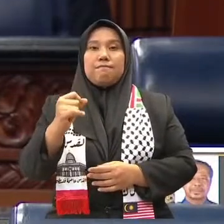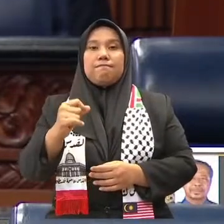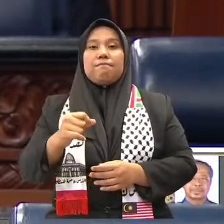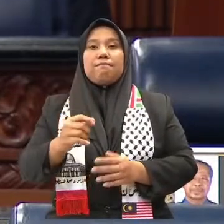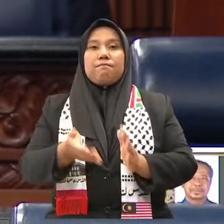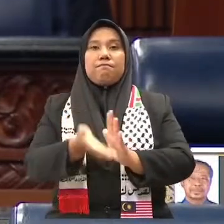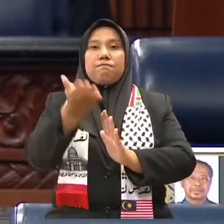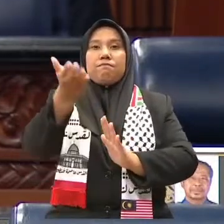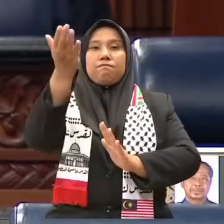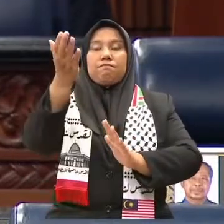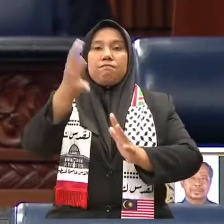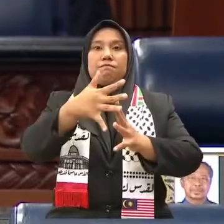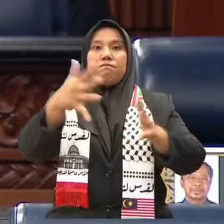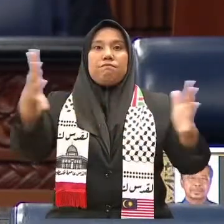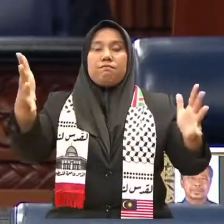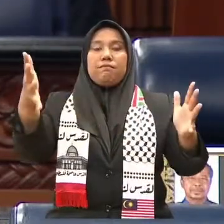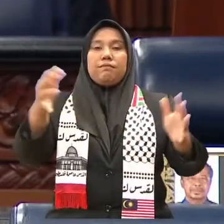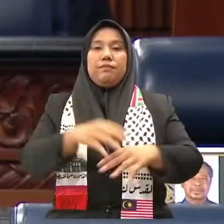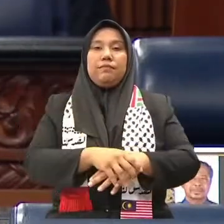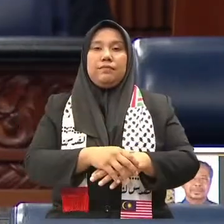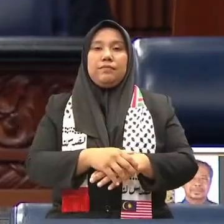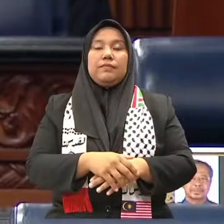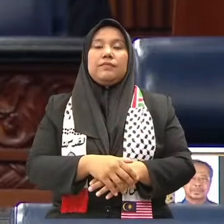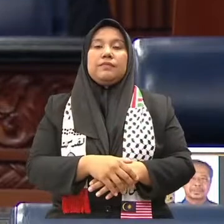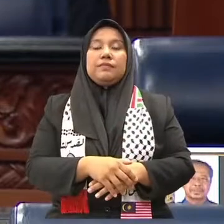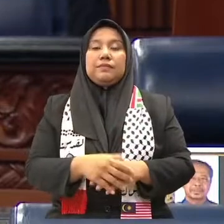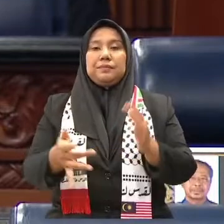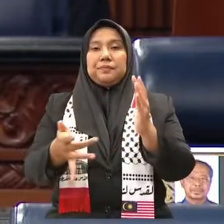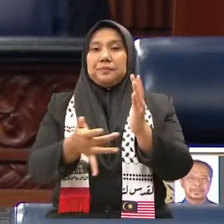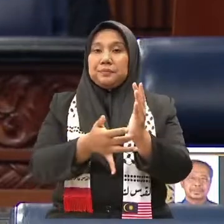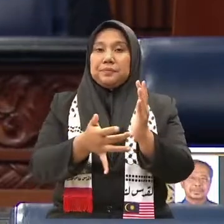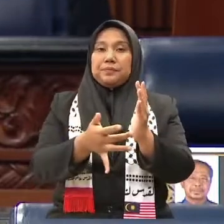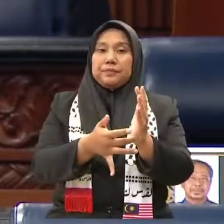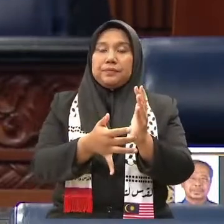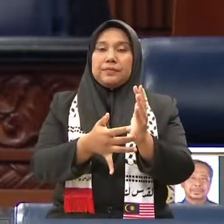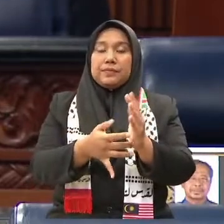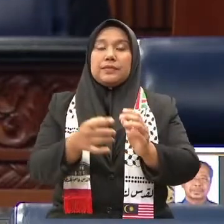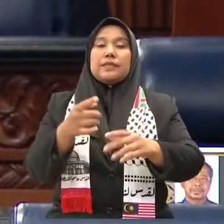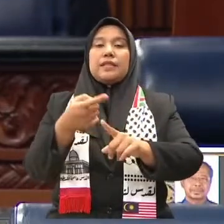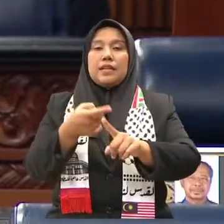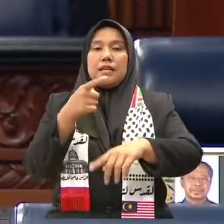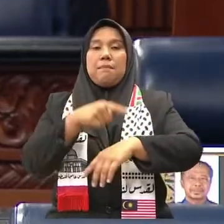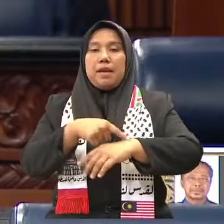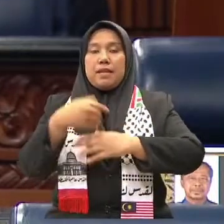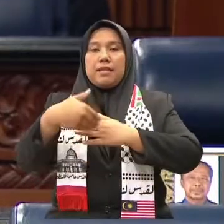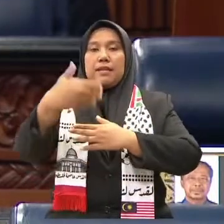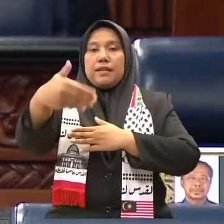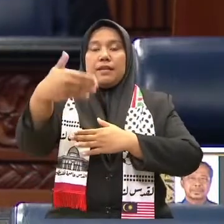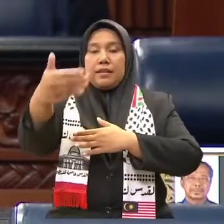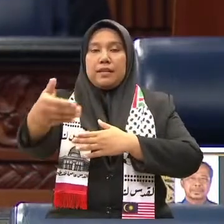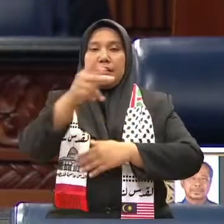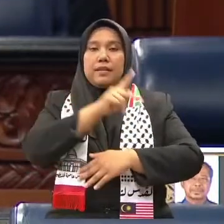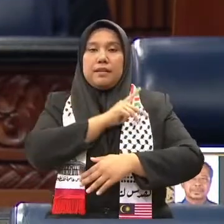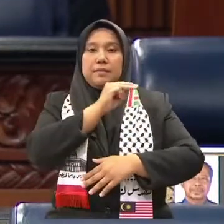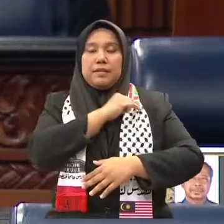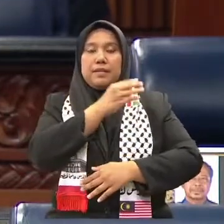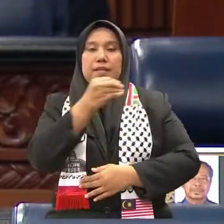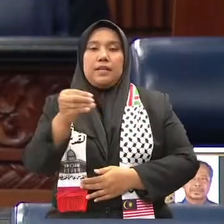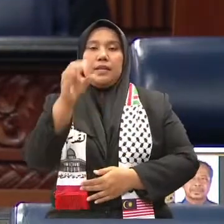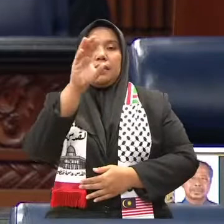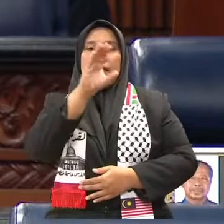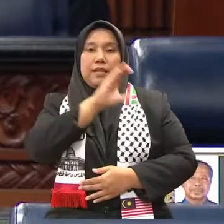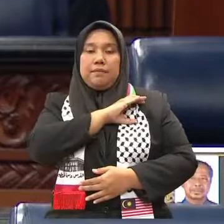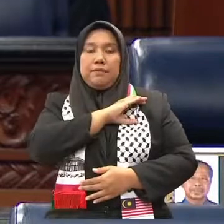semakin meningkat dari segi teknologi sebagainya, maka dari masa ke semasa, Kementerian dan juga PJRM